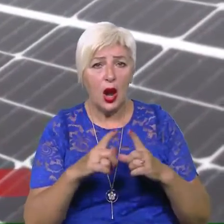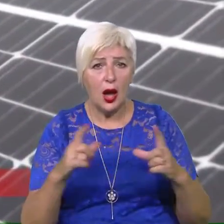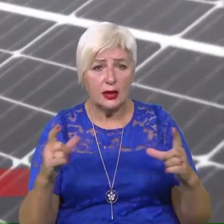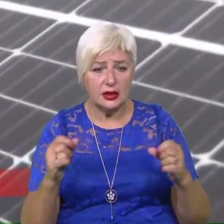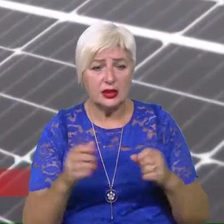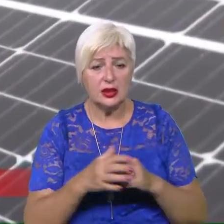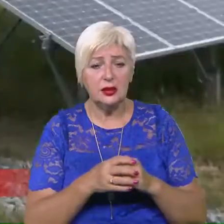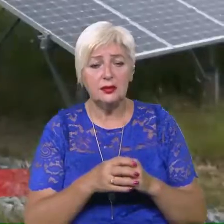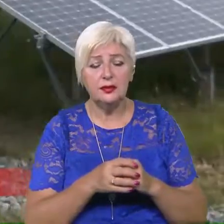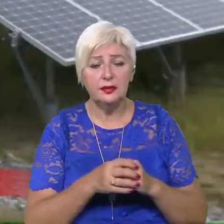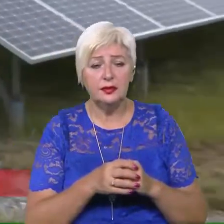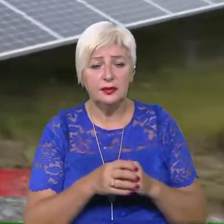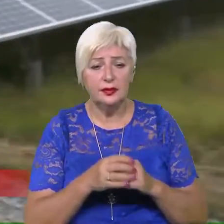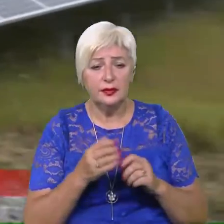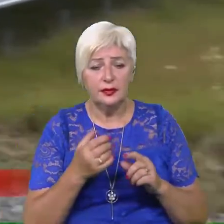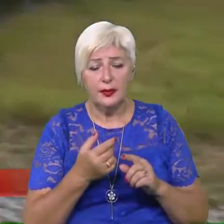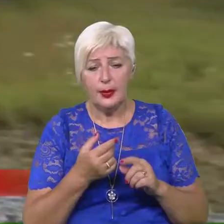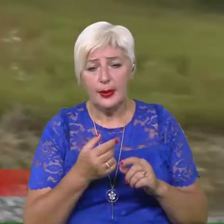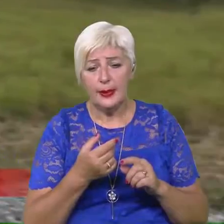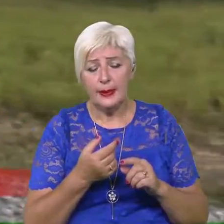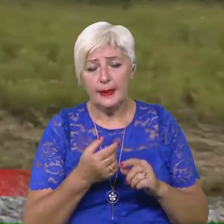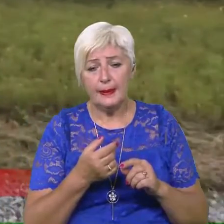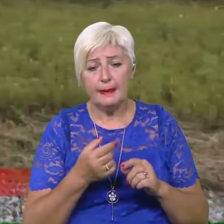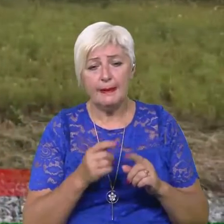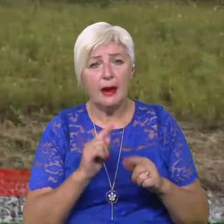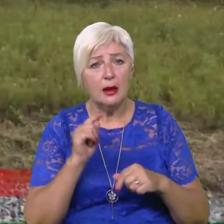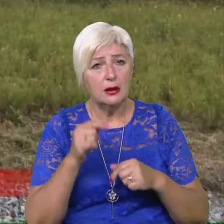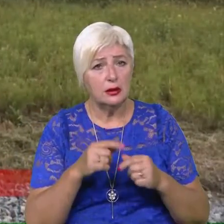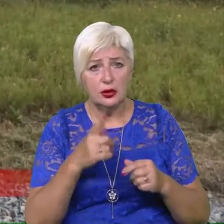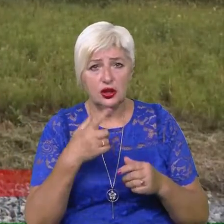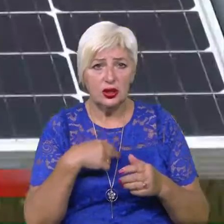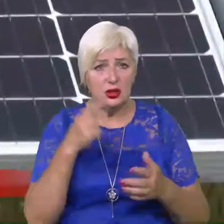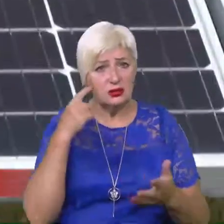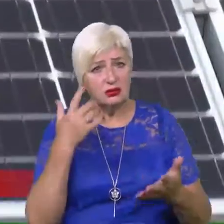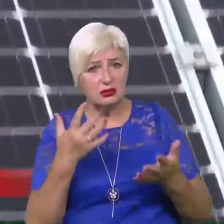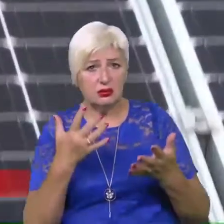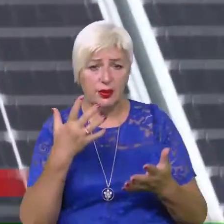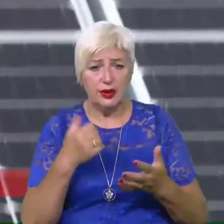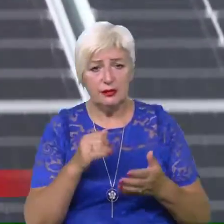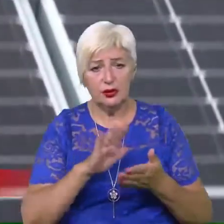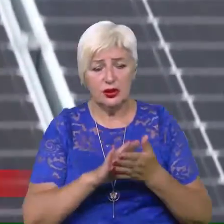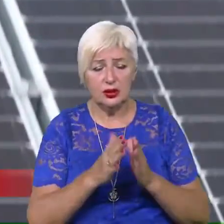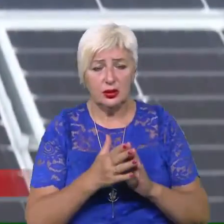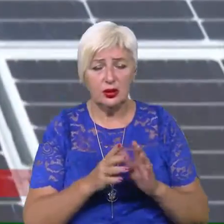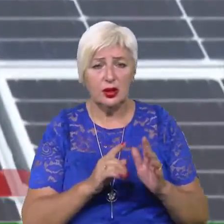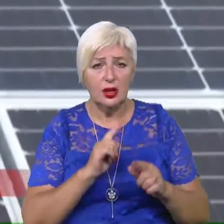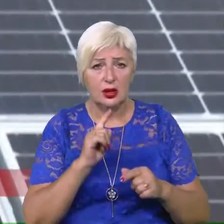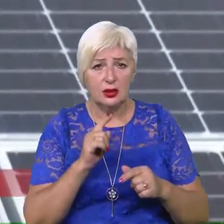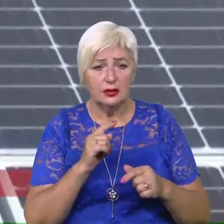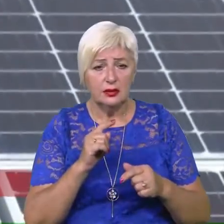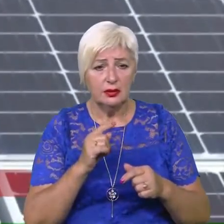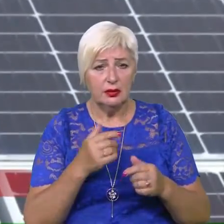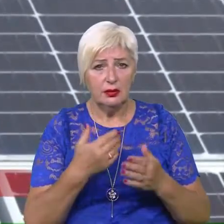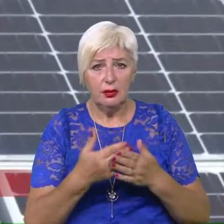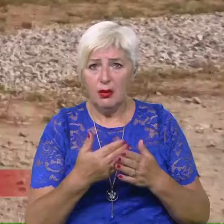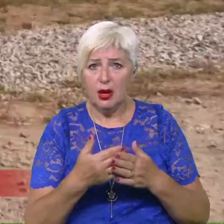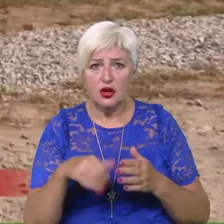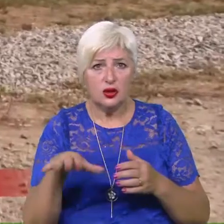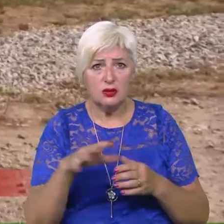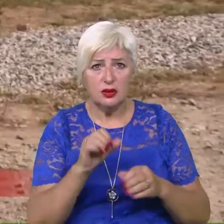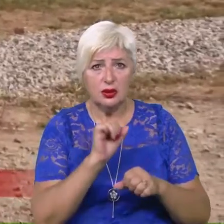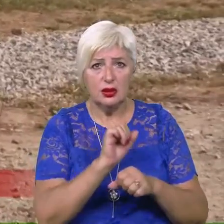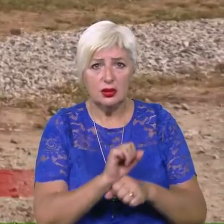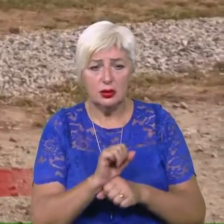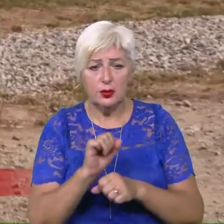тарифом – згуба для усієї чистої енергетики в країні. Через непевну ситуацію за останній рік нові проєкти майже зупинилися, а ті станції, що